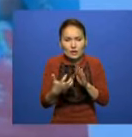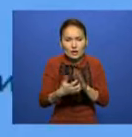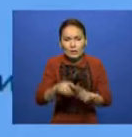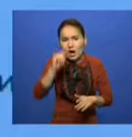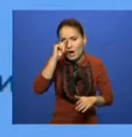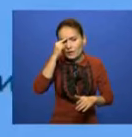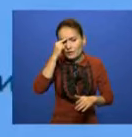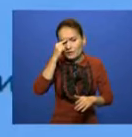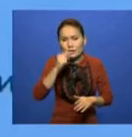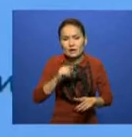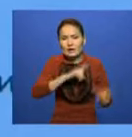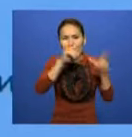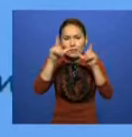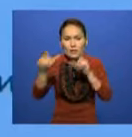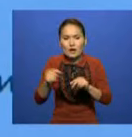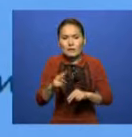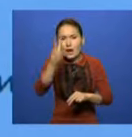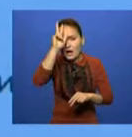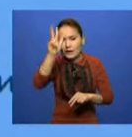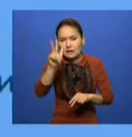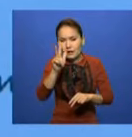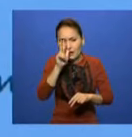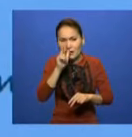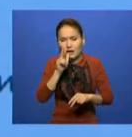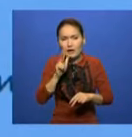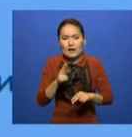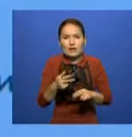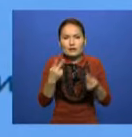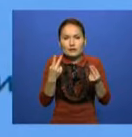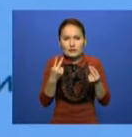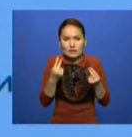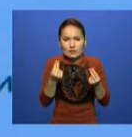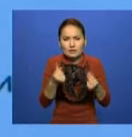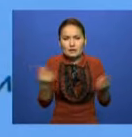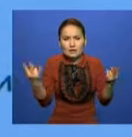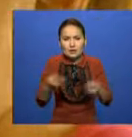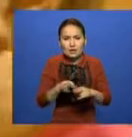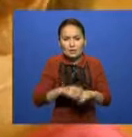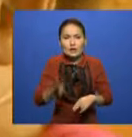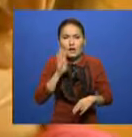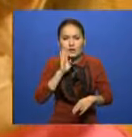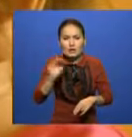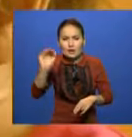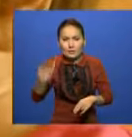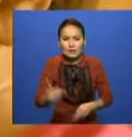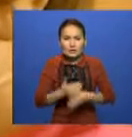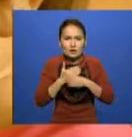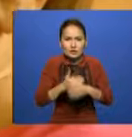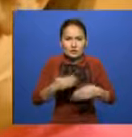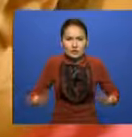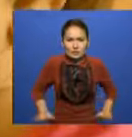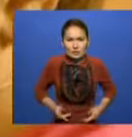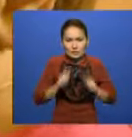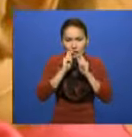2-3 ай тұруға тура келеді. Жұмыла көтерген жүк жеңілдемекші. Камиланың тағдырына бейжай қарамаңыздар. Бүлдіршінге өмір